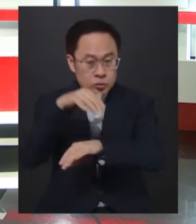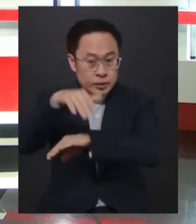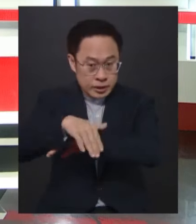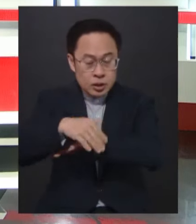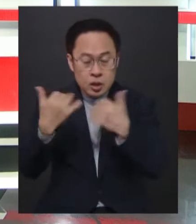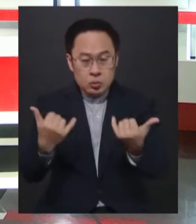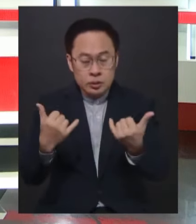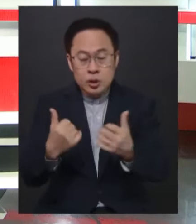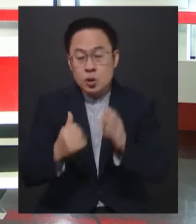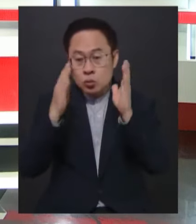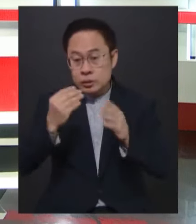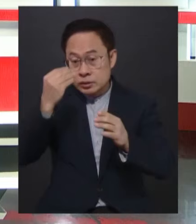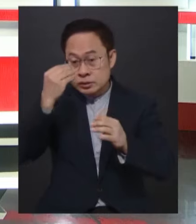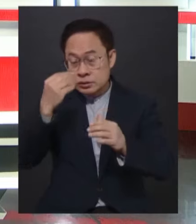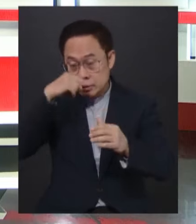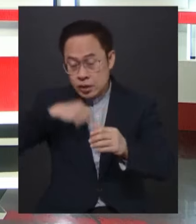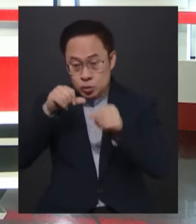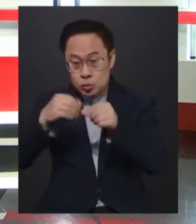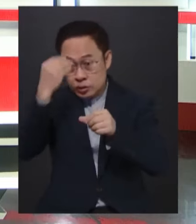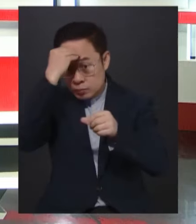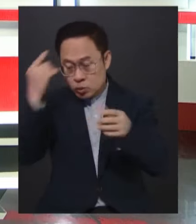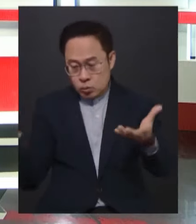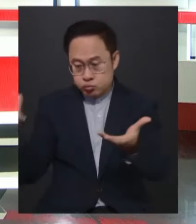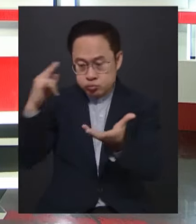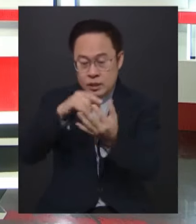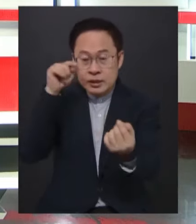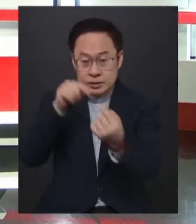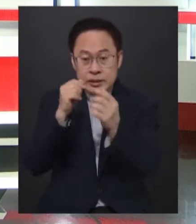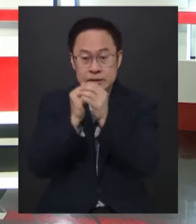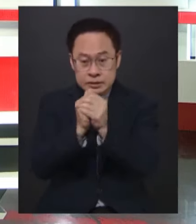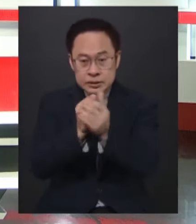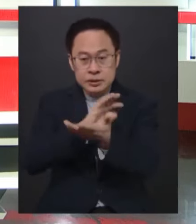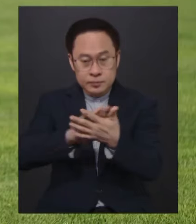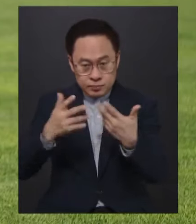บทีมแล้วอย่างที่เจ้าเช็คสุประโชคสารชาติเนี่ยเดินทางกลับมาสมทบกับเพื่อนเรียบร้อยแล้วครับ